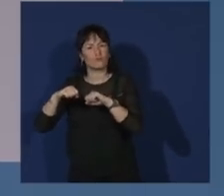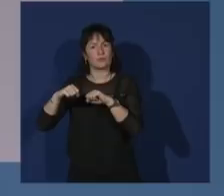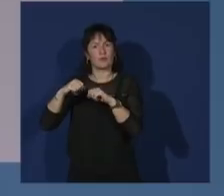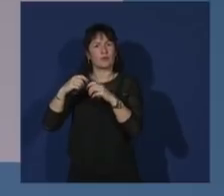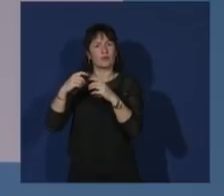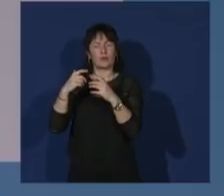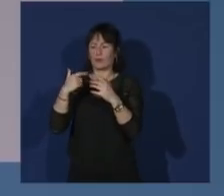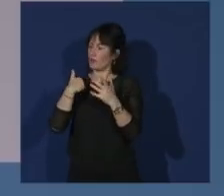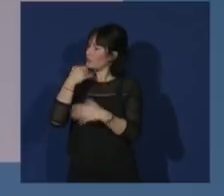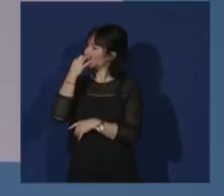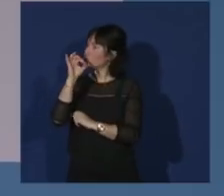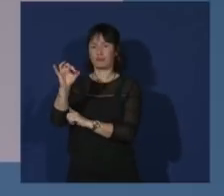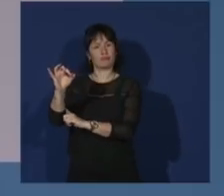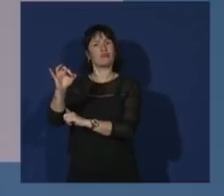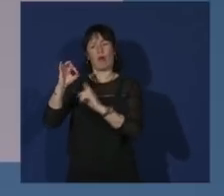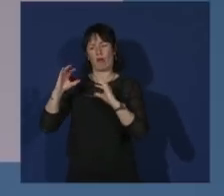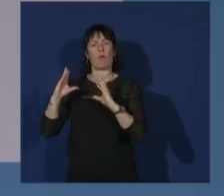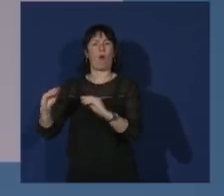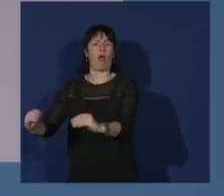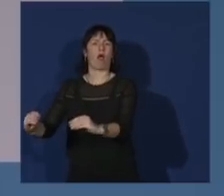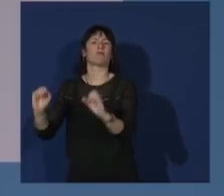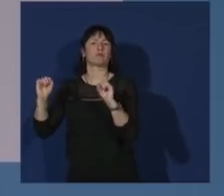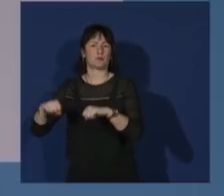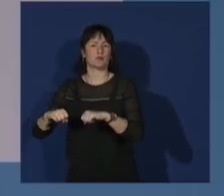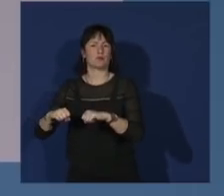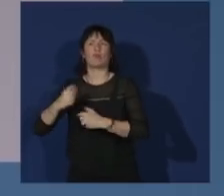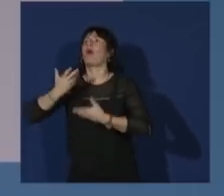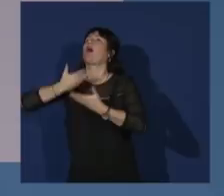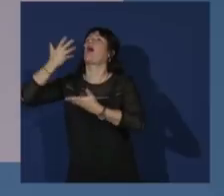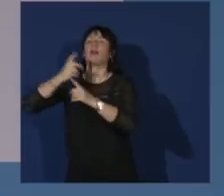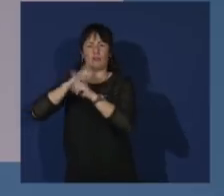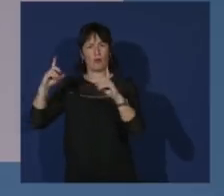mots que j'ai prononcés devant vous aujourd'hui, ils ne soient pas que des